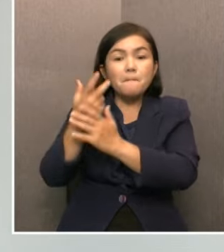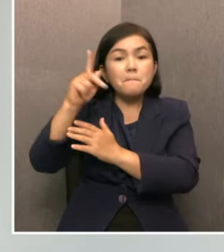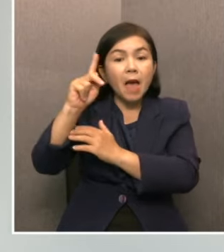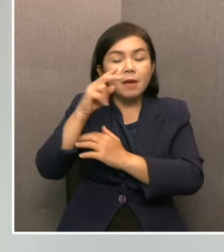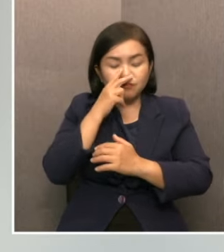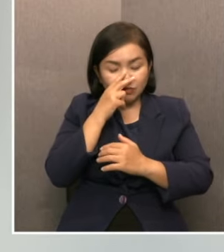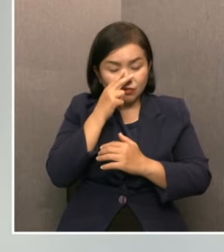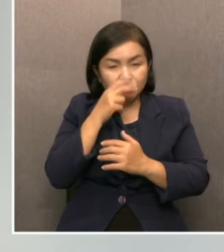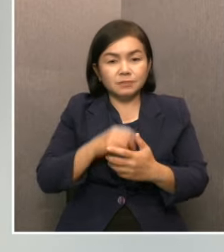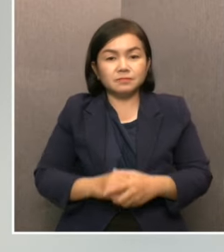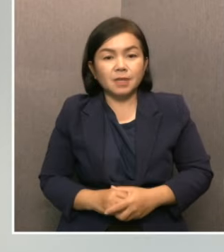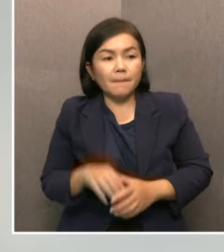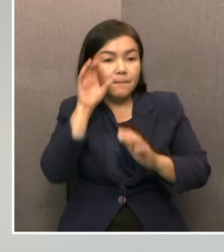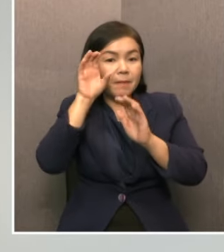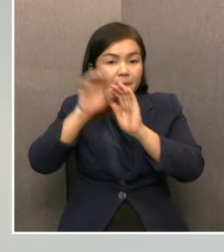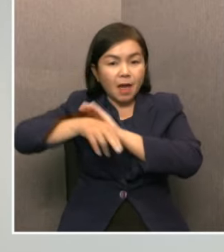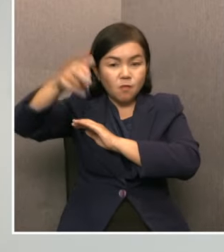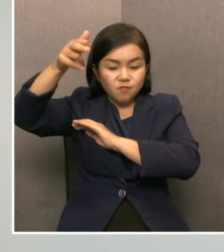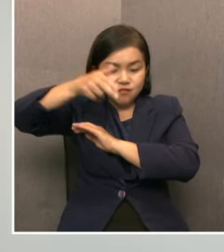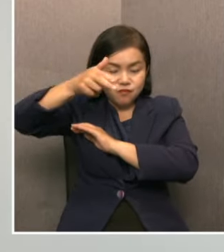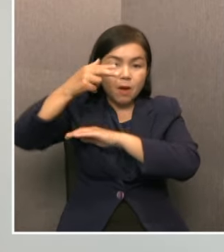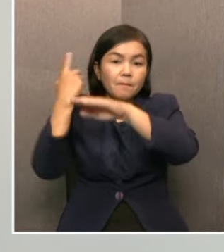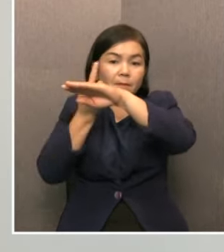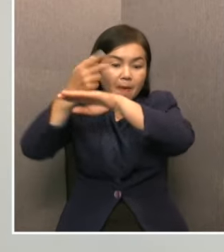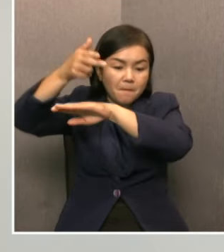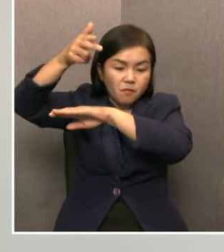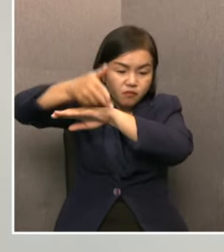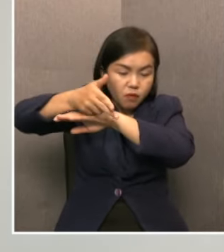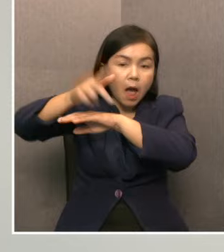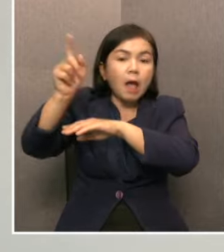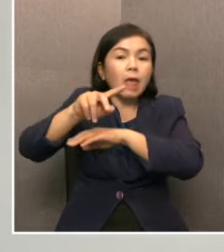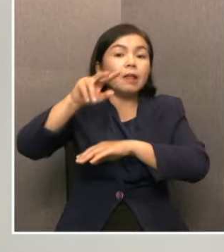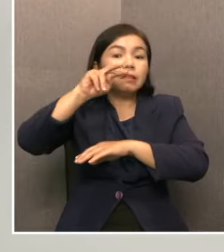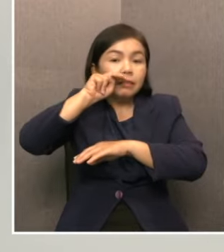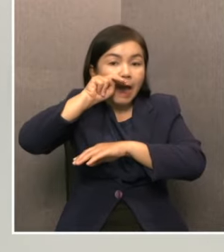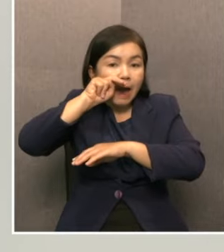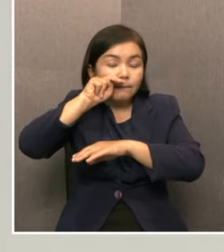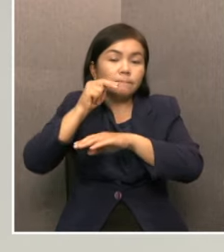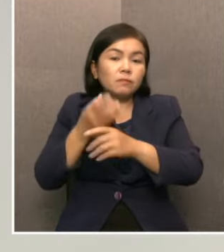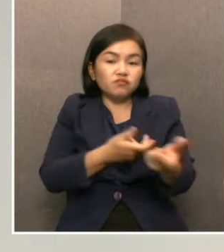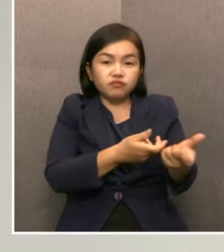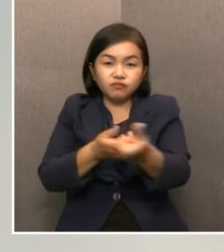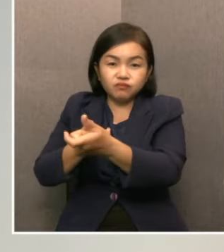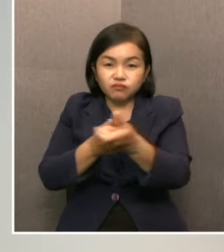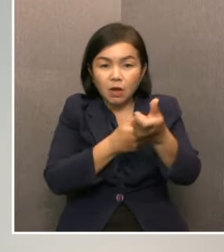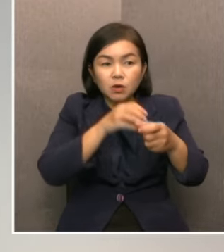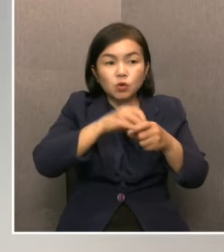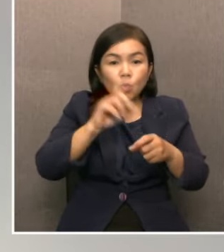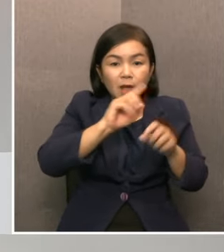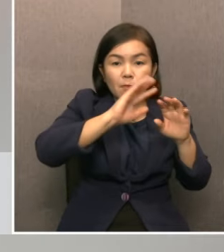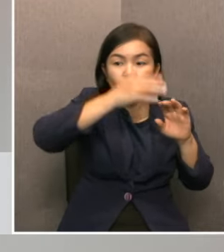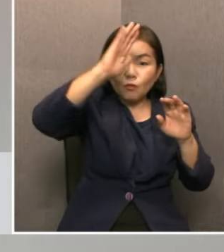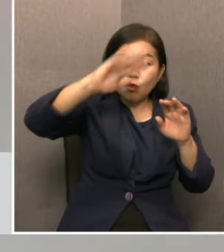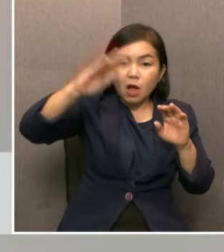ค่ะภาพมุมสูงที่ถ่ายบนเฮลิคอปเตอร์ขณะเจ้าหน้าที่ดับเพลิงเร่งเข้าช่วยเหลือเหตุไฟป่าบนภูเขาไฟโบกาเด